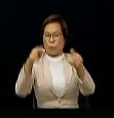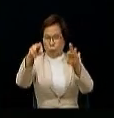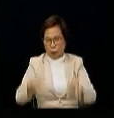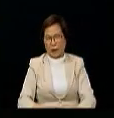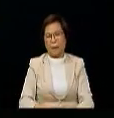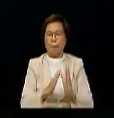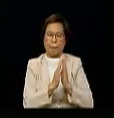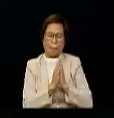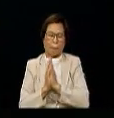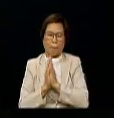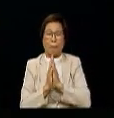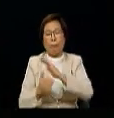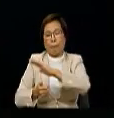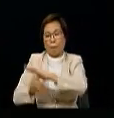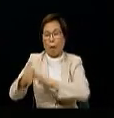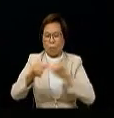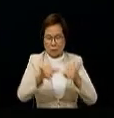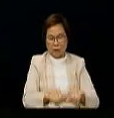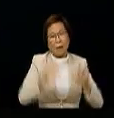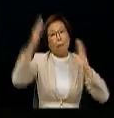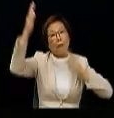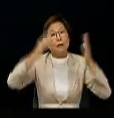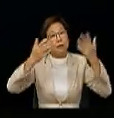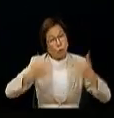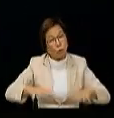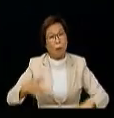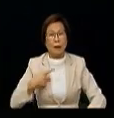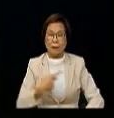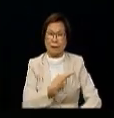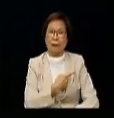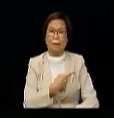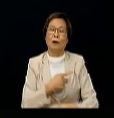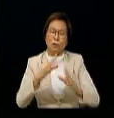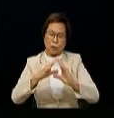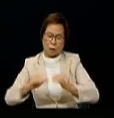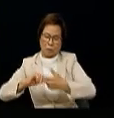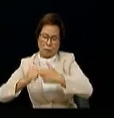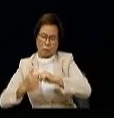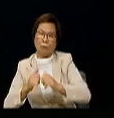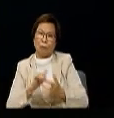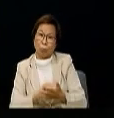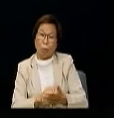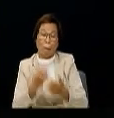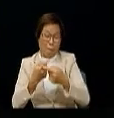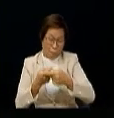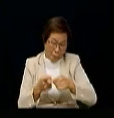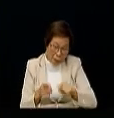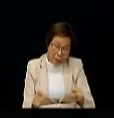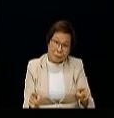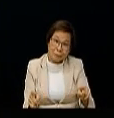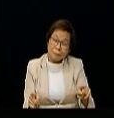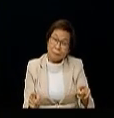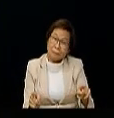gaya the player WHO di sini yang ini kita kena selesaikan tetapi